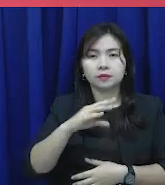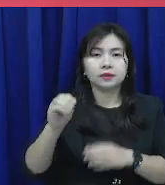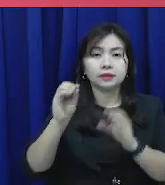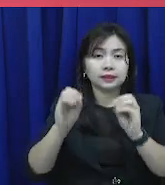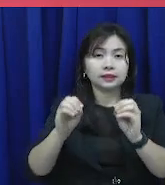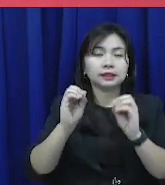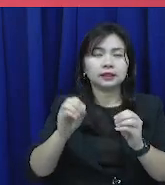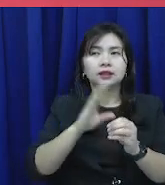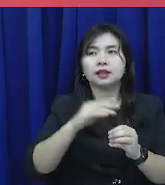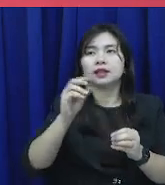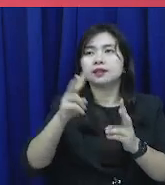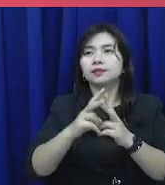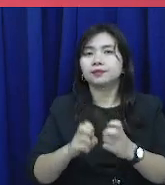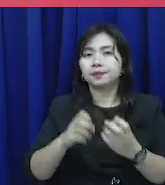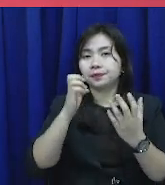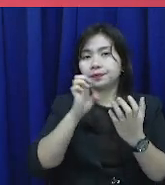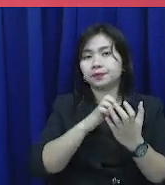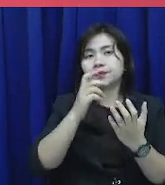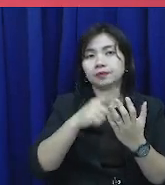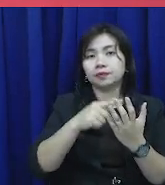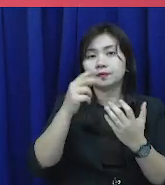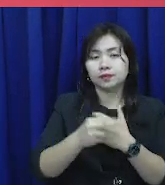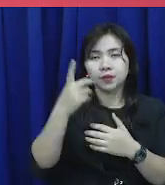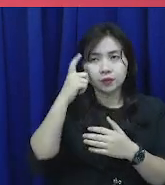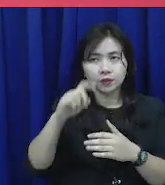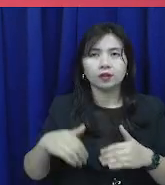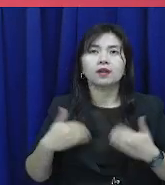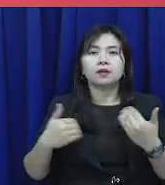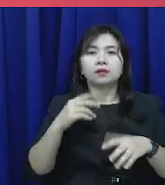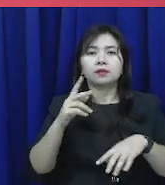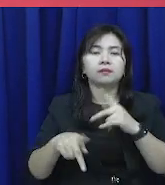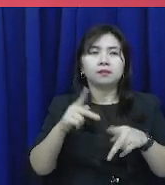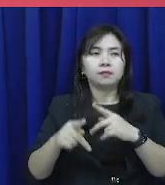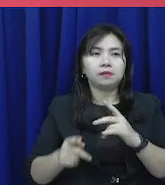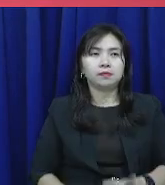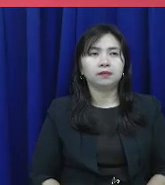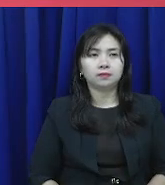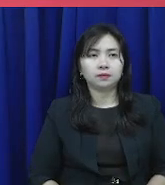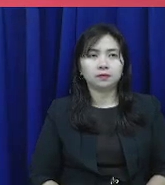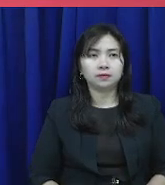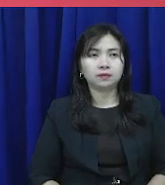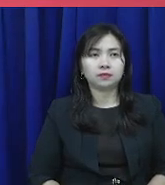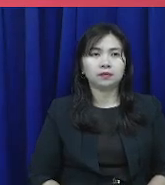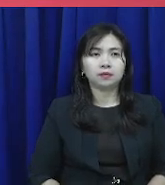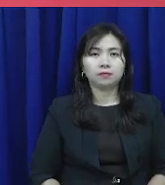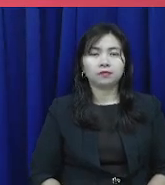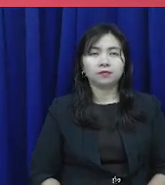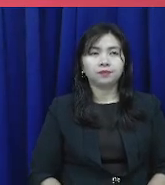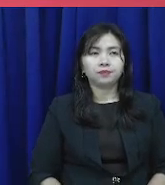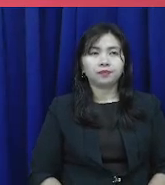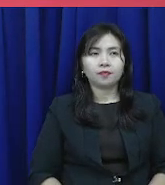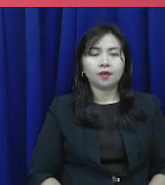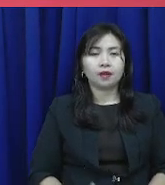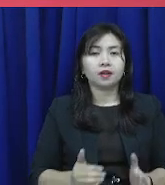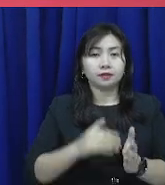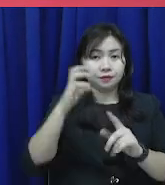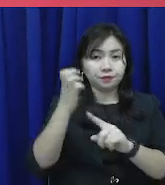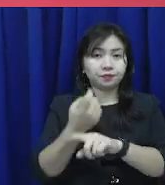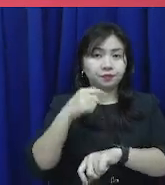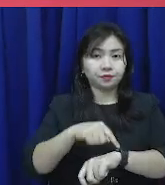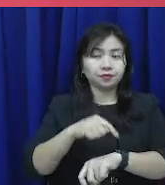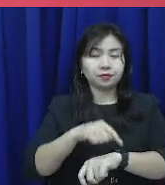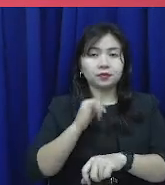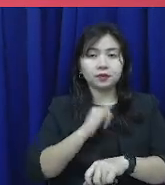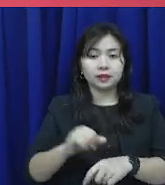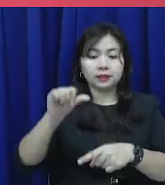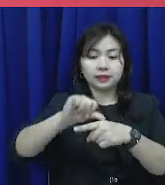program ng Baptist lunch program for the young people mga kapatid programs ng area every time that the seed is being